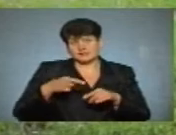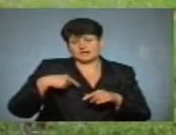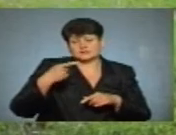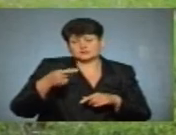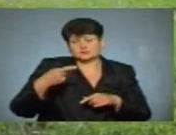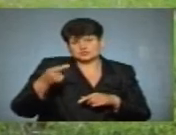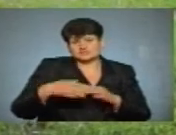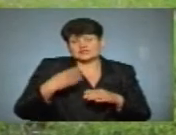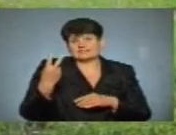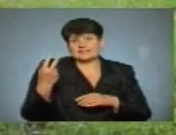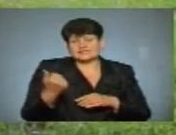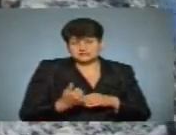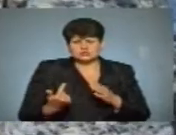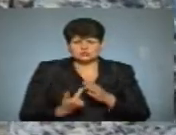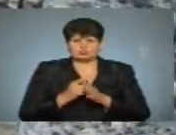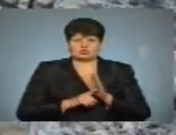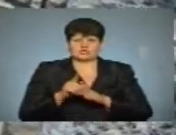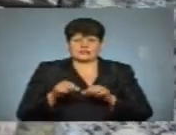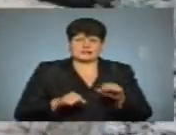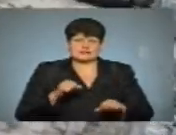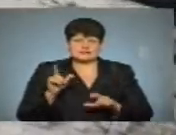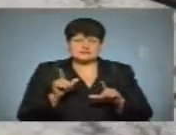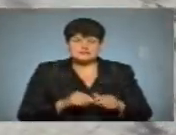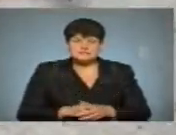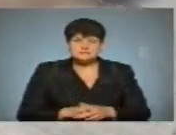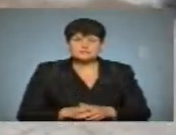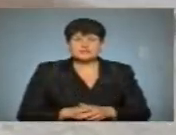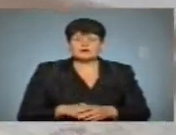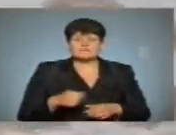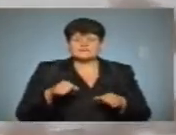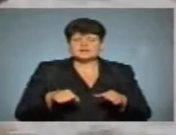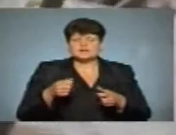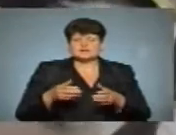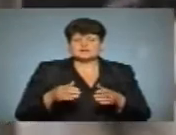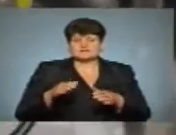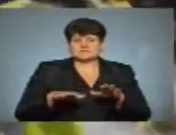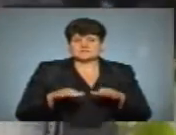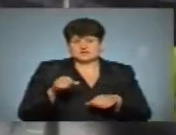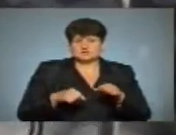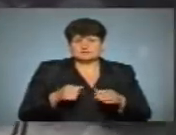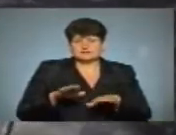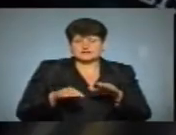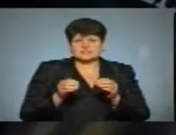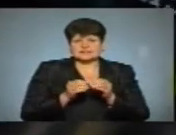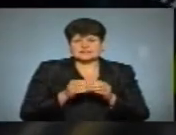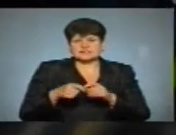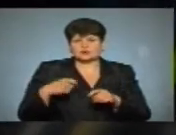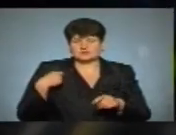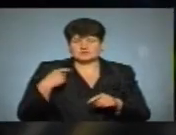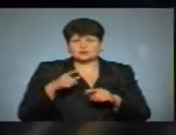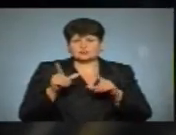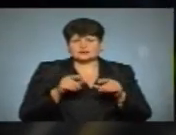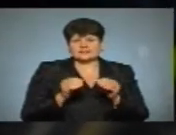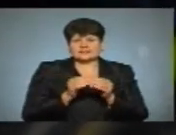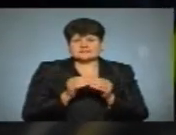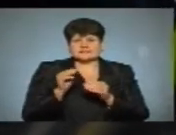може через 2 тижні, почала знову їздити. Велосипед Марини Ярмурської важить близько 10 кілограмів. На ньому проїхала майже 10